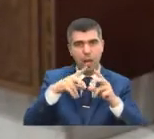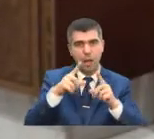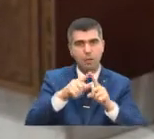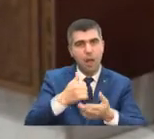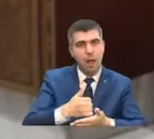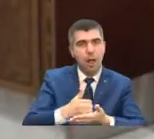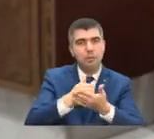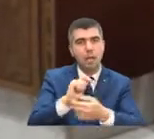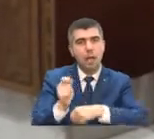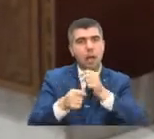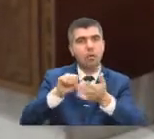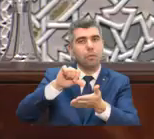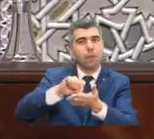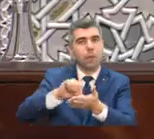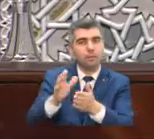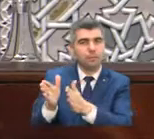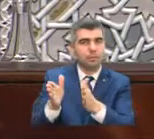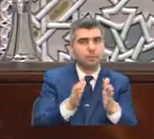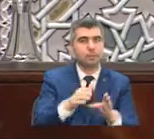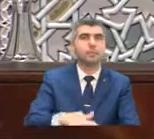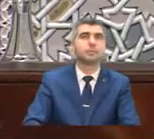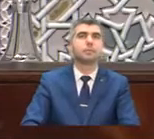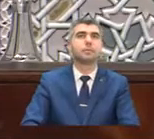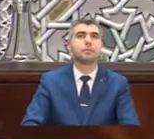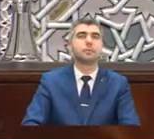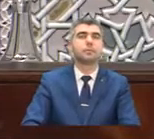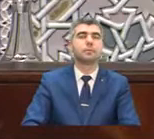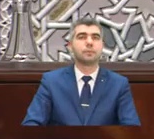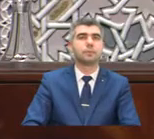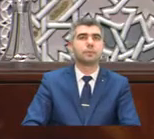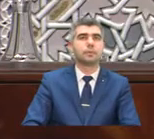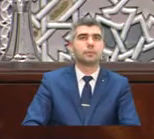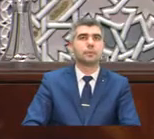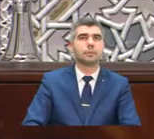المسألة. كلمة لكم السيد نائب التعقيب، تفضلوا.